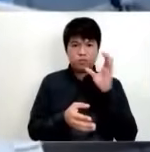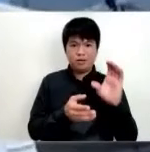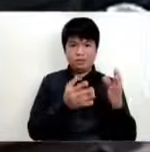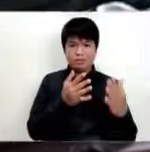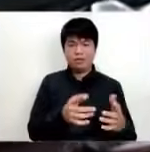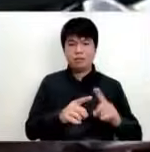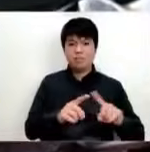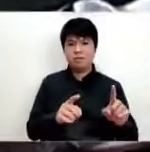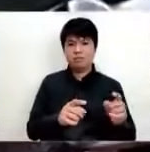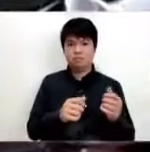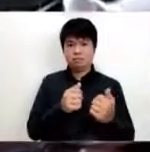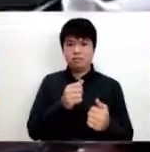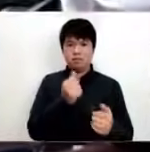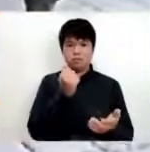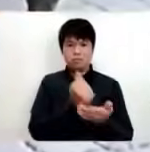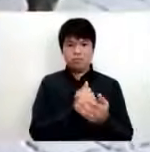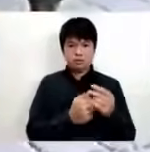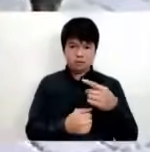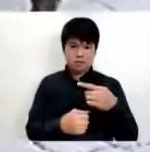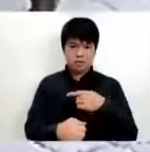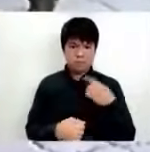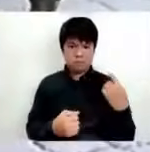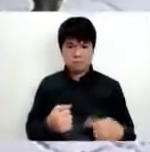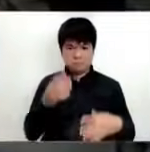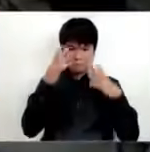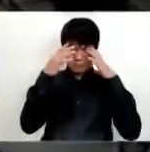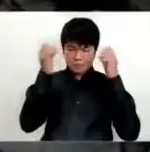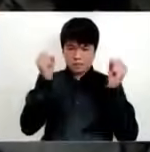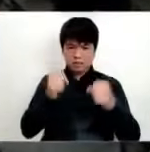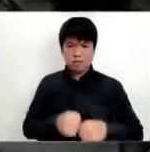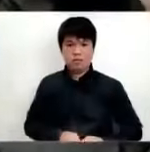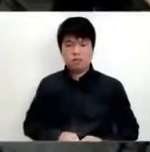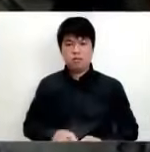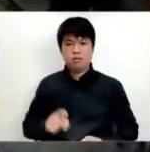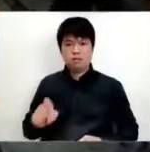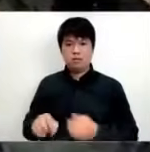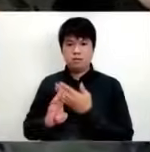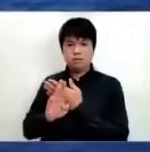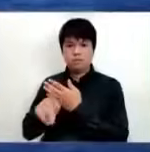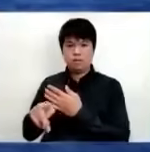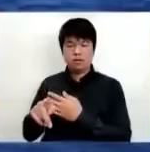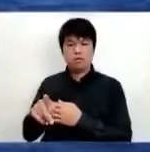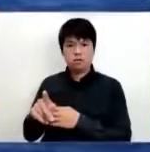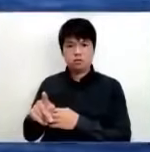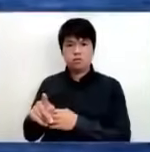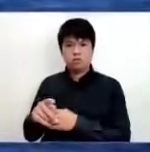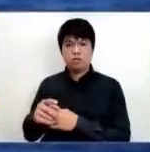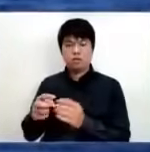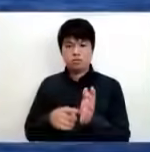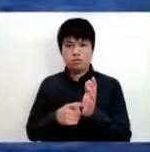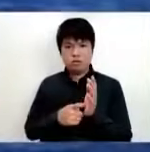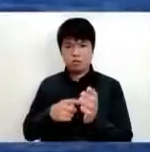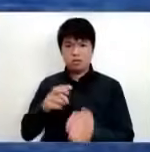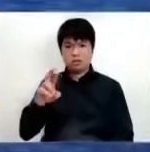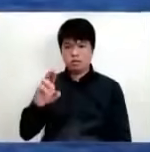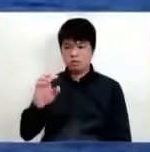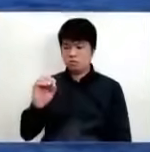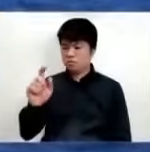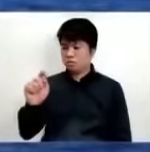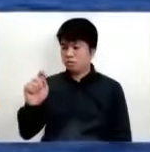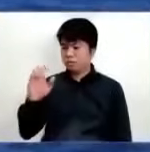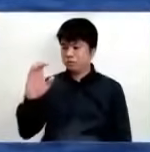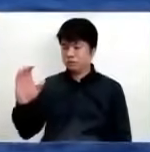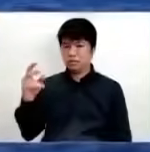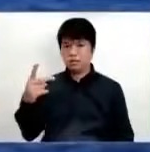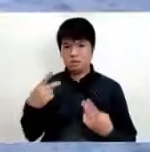bansa. Muli rin niyang binuhay ang ideyang ibalik ang mandatory ROTC, lalo ngayong may ilang Chinese research vessel